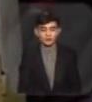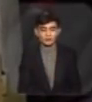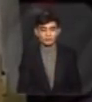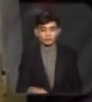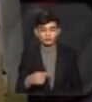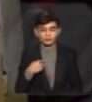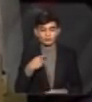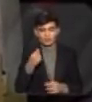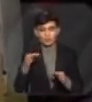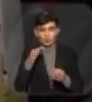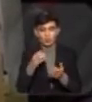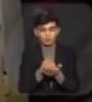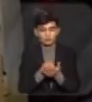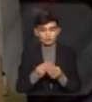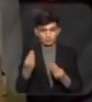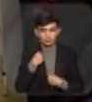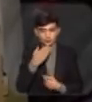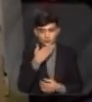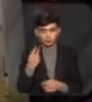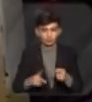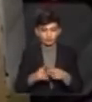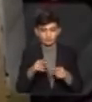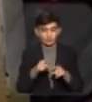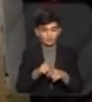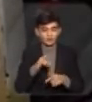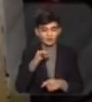Ақшамызды қиыстап отыр енді біздің.